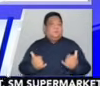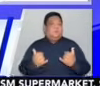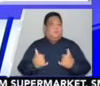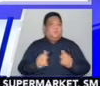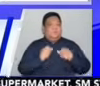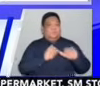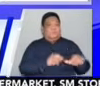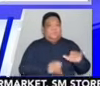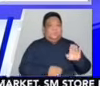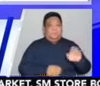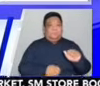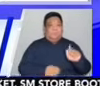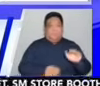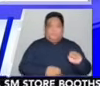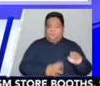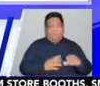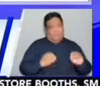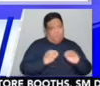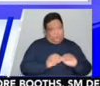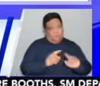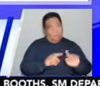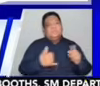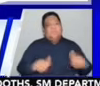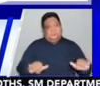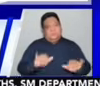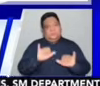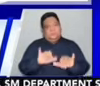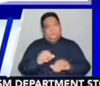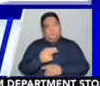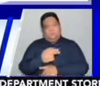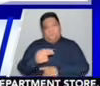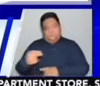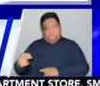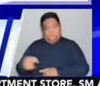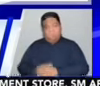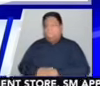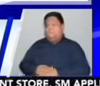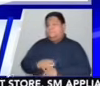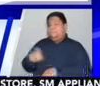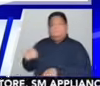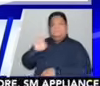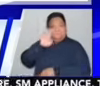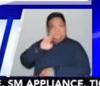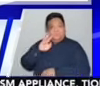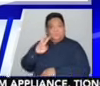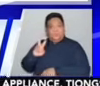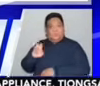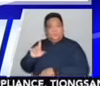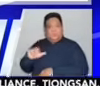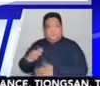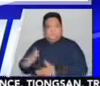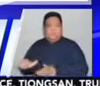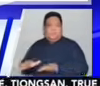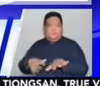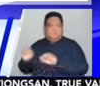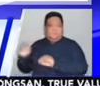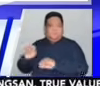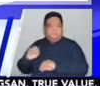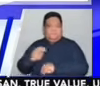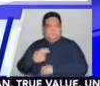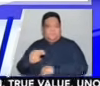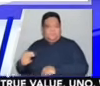Indonesia pa rin ang dating Mayor samantalang nakaalis na doon si Wesley based on latest